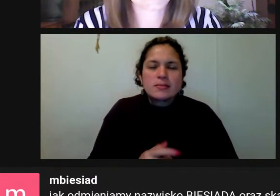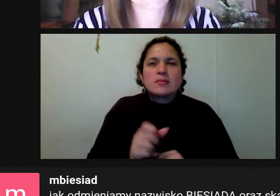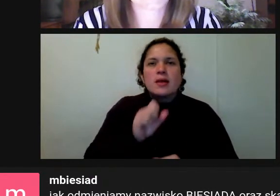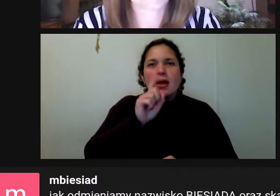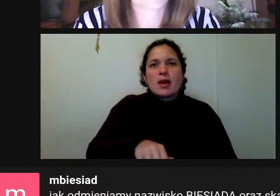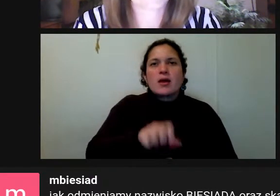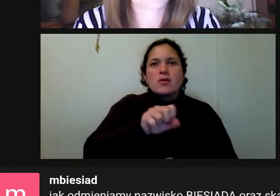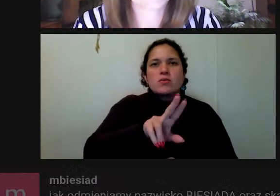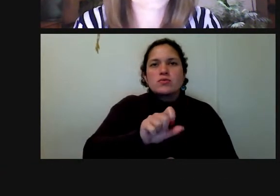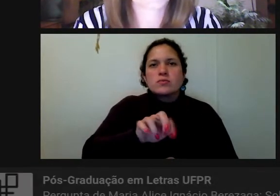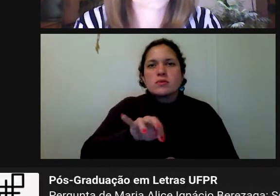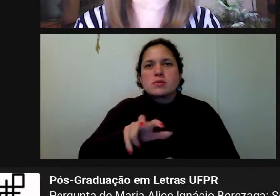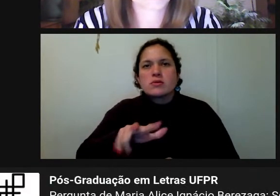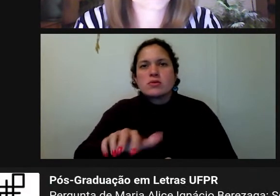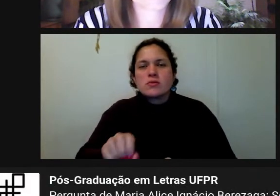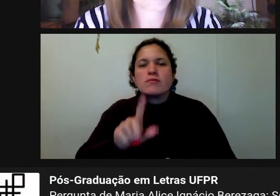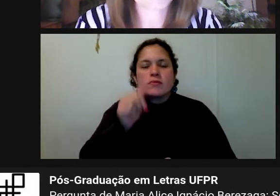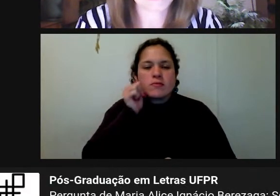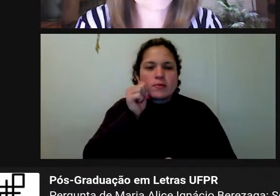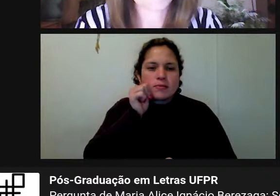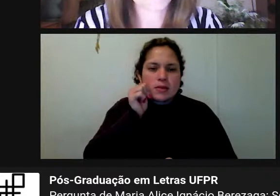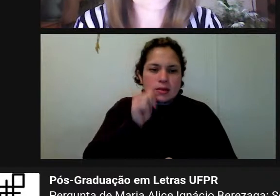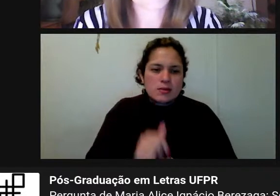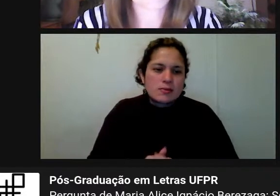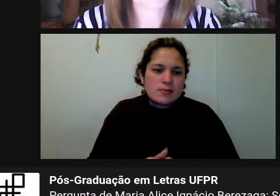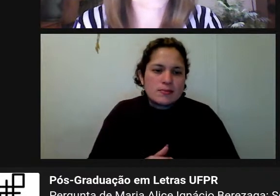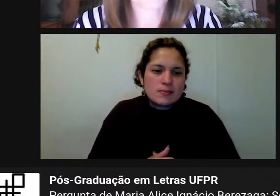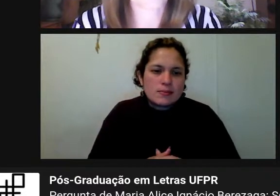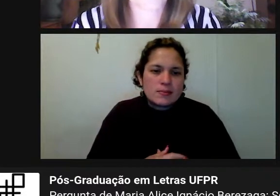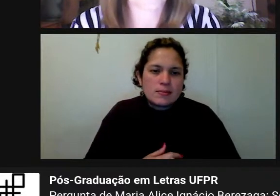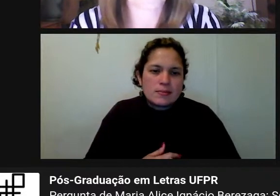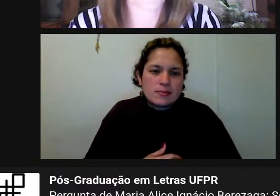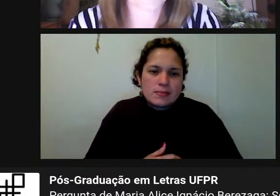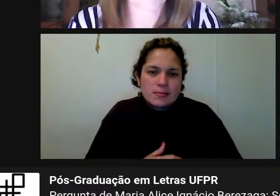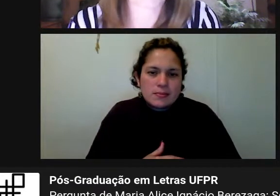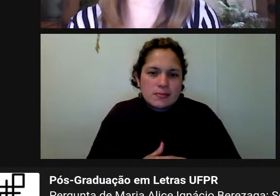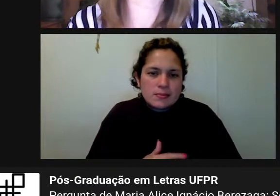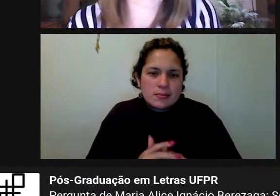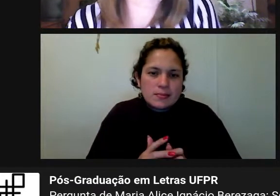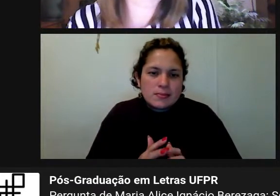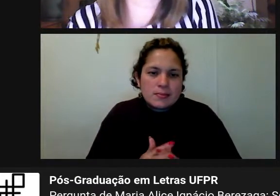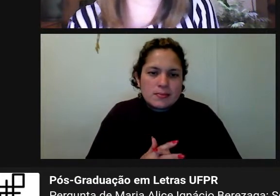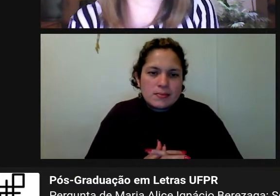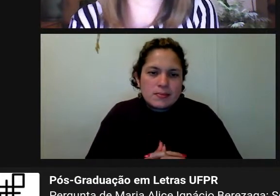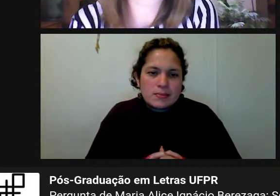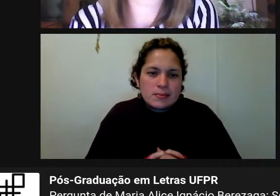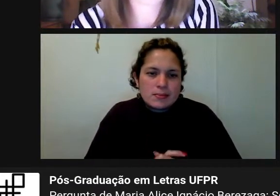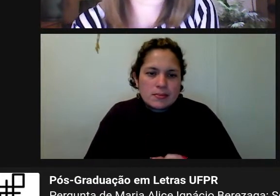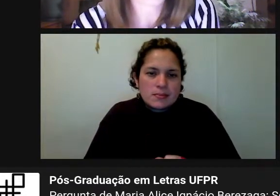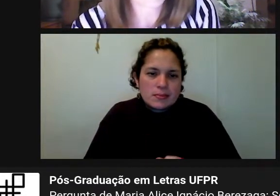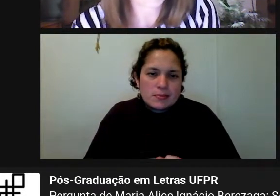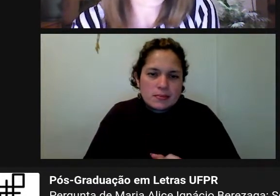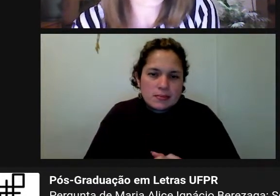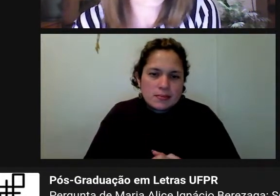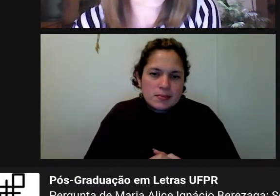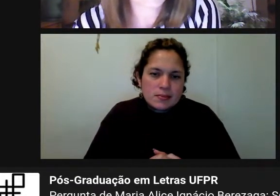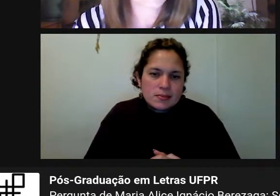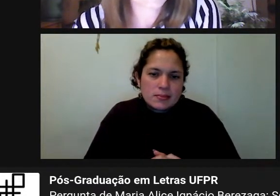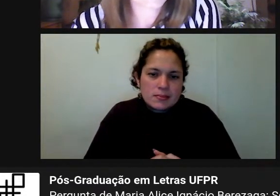substantivo feminino. Jeżeli pan Biesiada, to oczywiście również nie ma pana Biesiady.